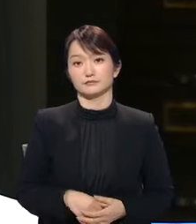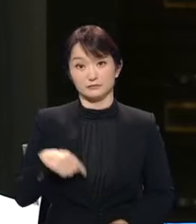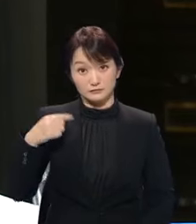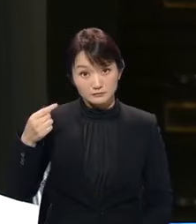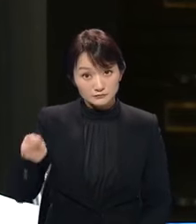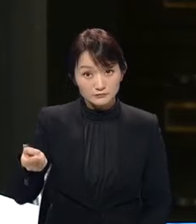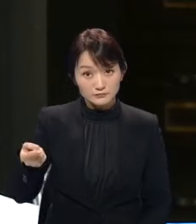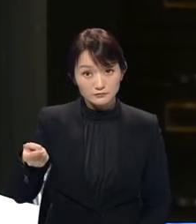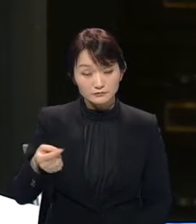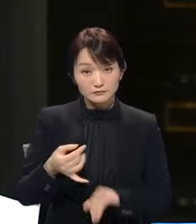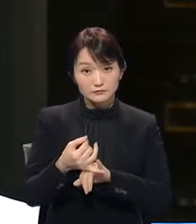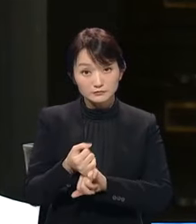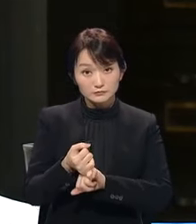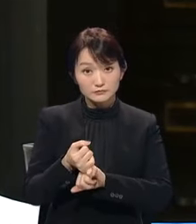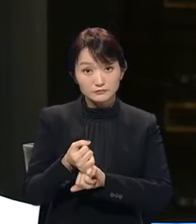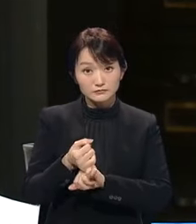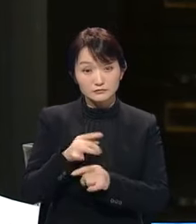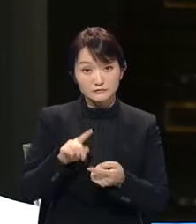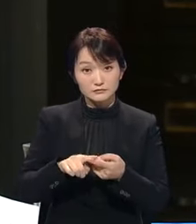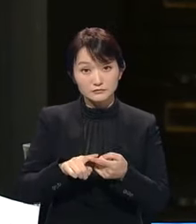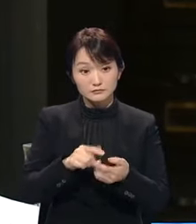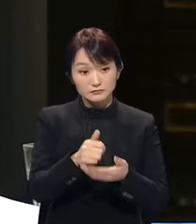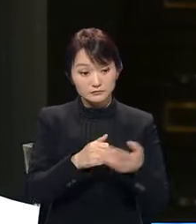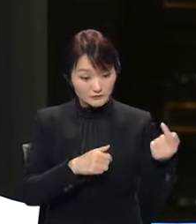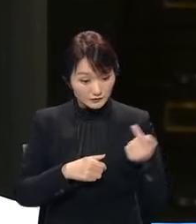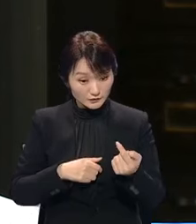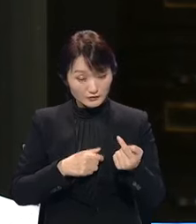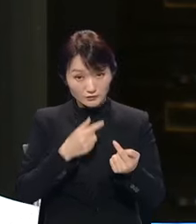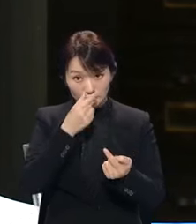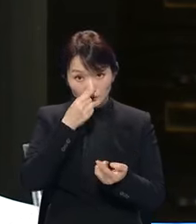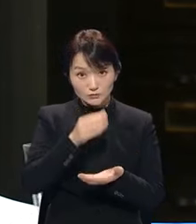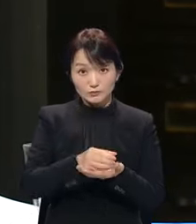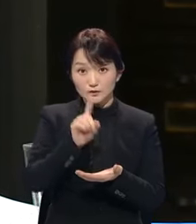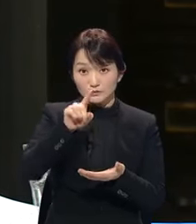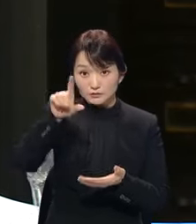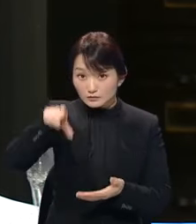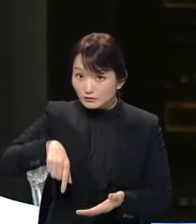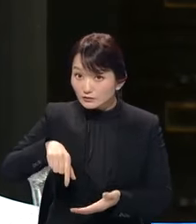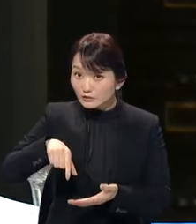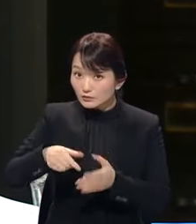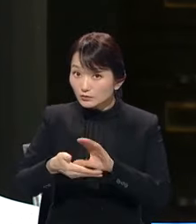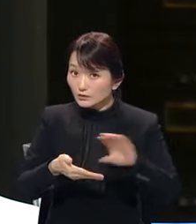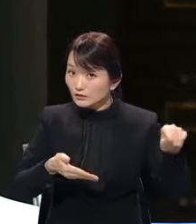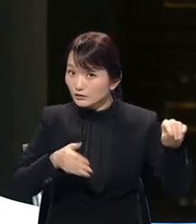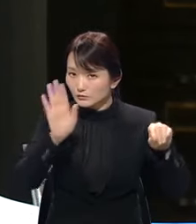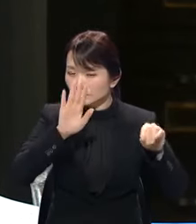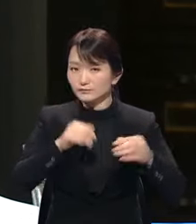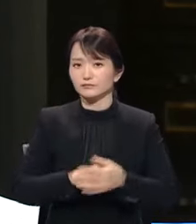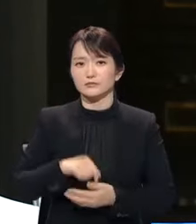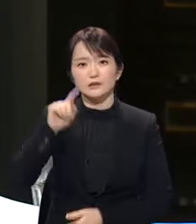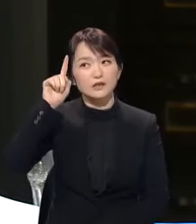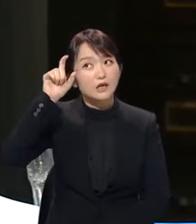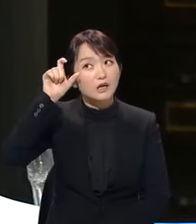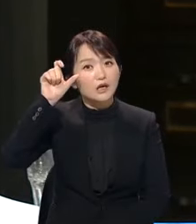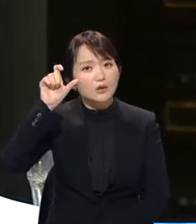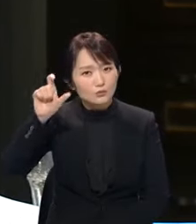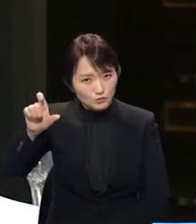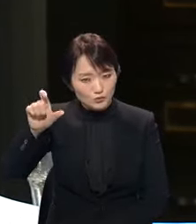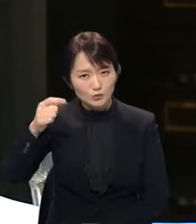진짜 약속대로 다음 날 와서 소주값 그 한 병 결제하고 갔을까요? 아니요. 무려 보름 뒤에